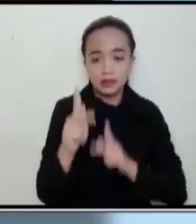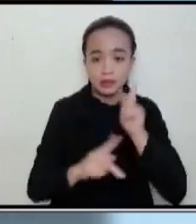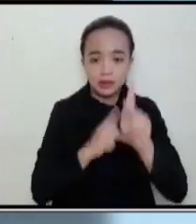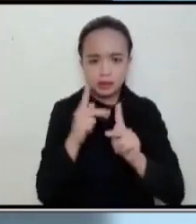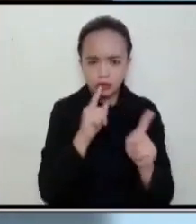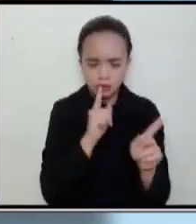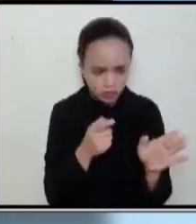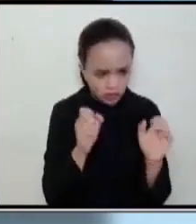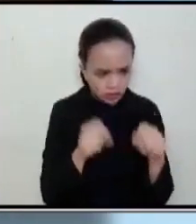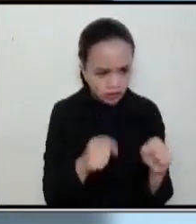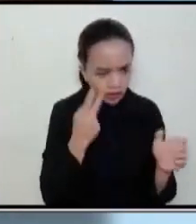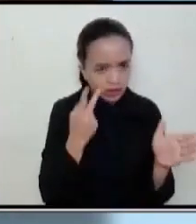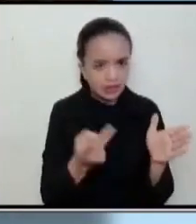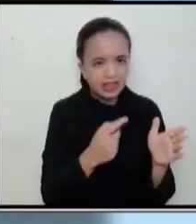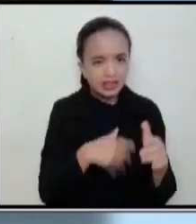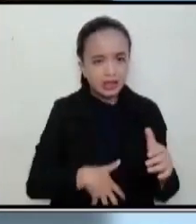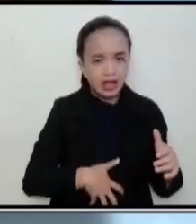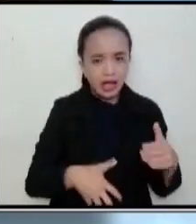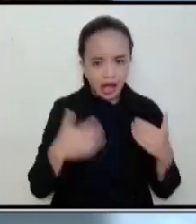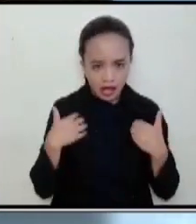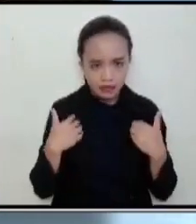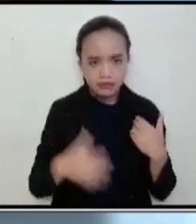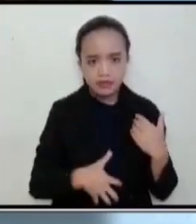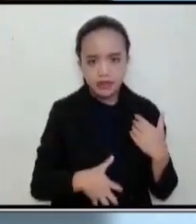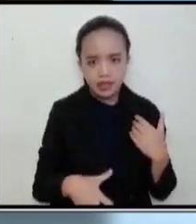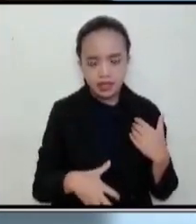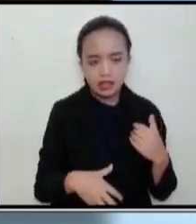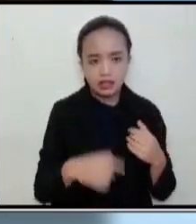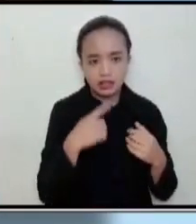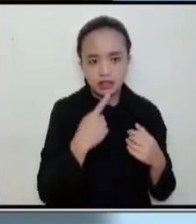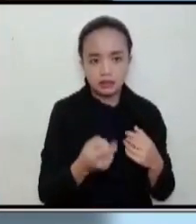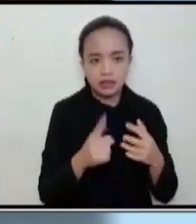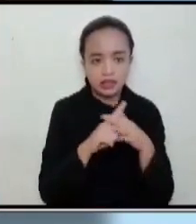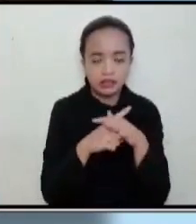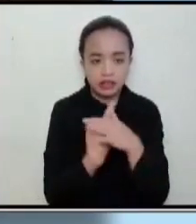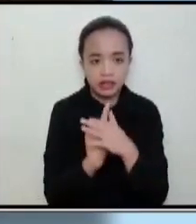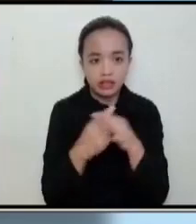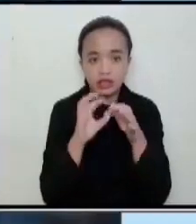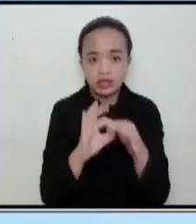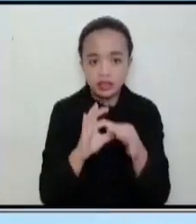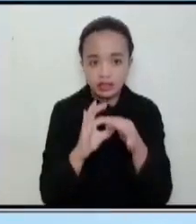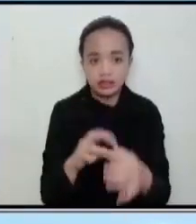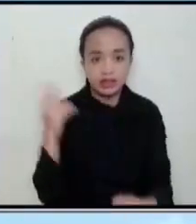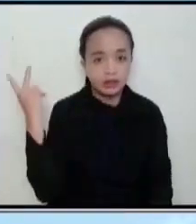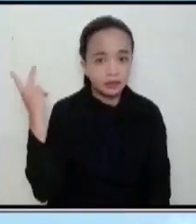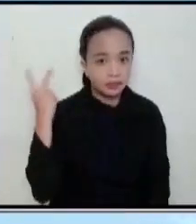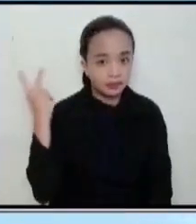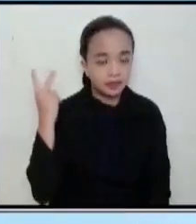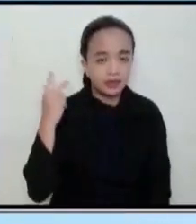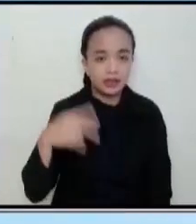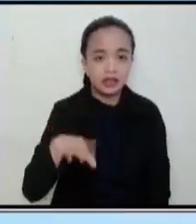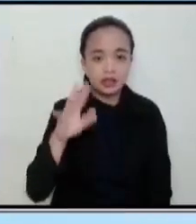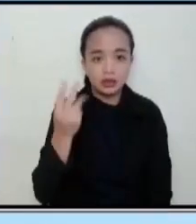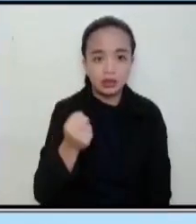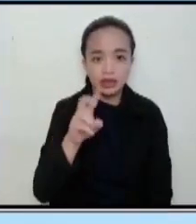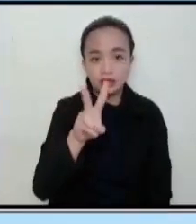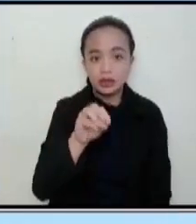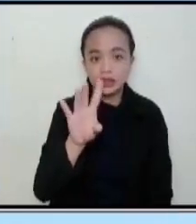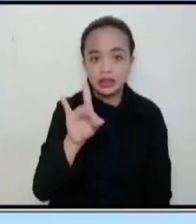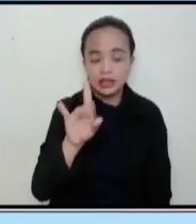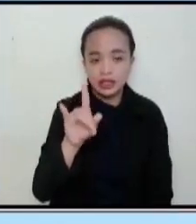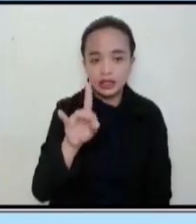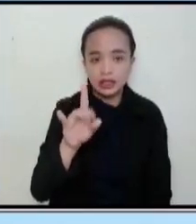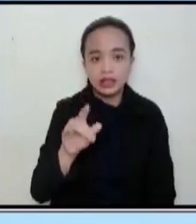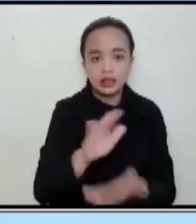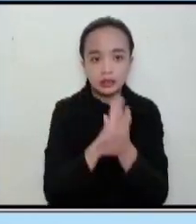tila baby bump ni Suki. Napabalitang nagsimula ang relationship ni Robert at Suki noong taong 2018 at naging pribadong